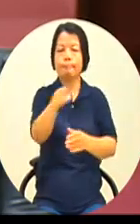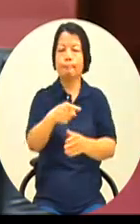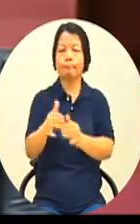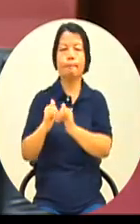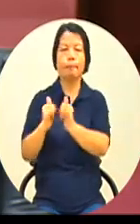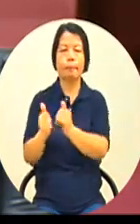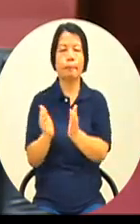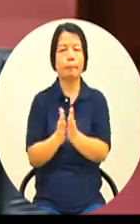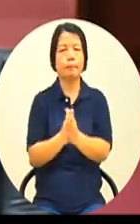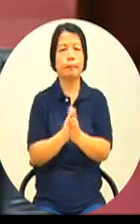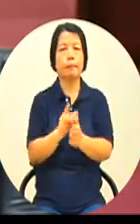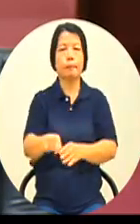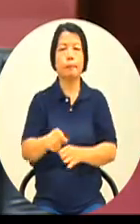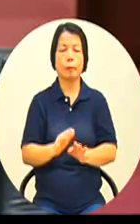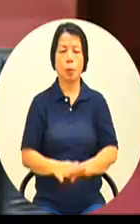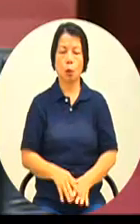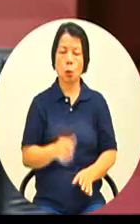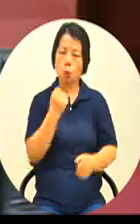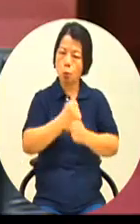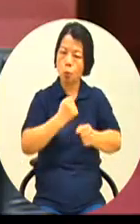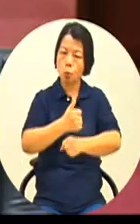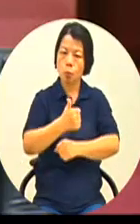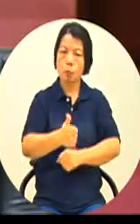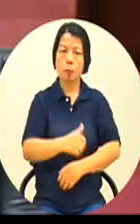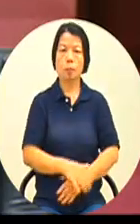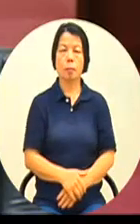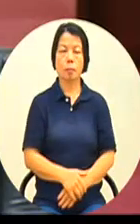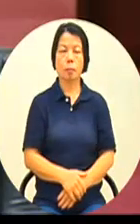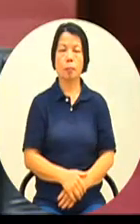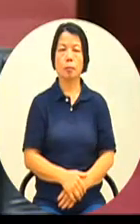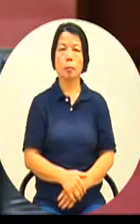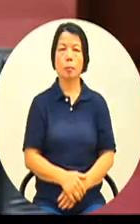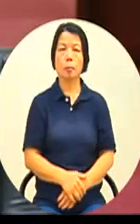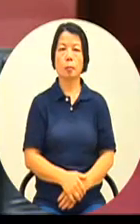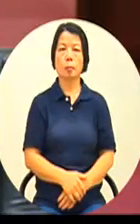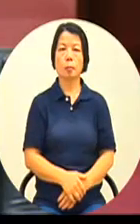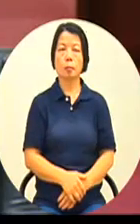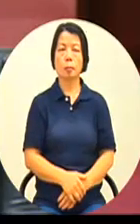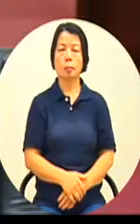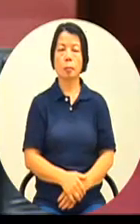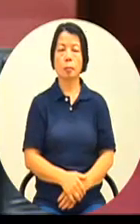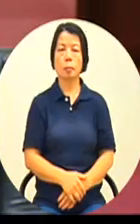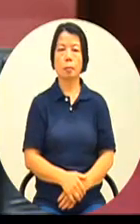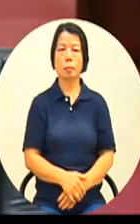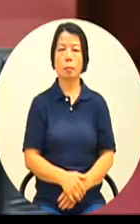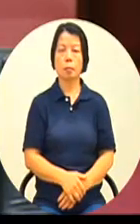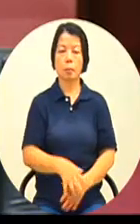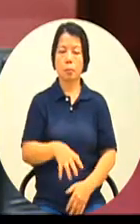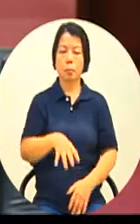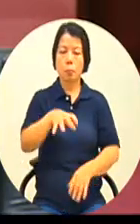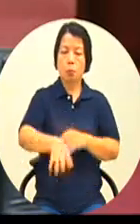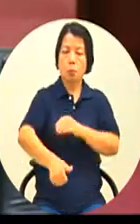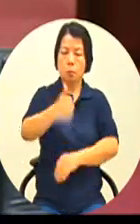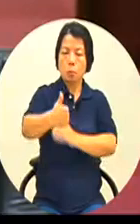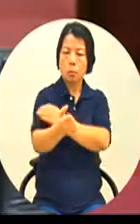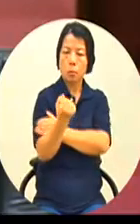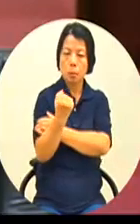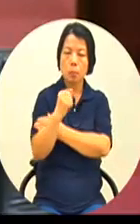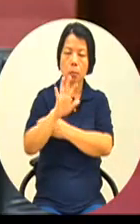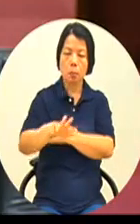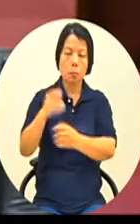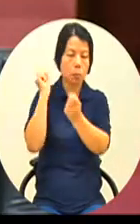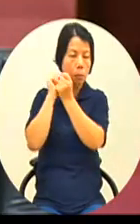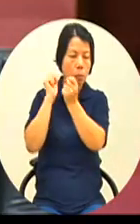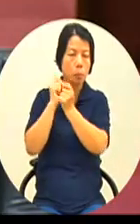这方面，我感觉做得非常好。哦，包括局长哎，哦，咱的局长你这边起来努力，因为最近呢，恁这